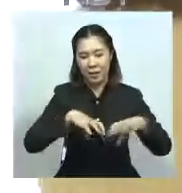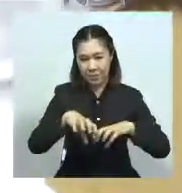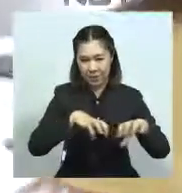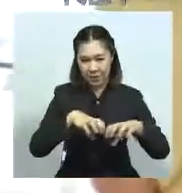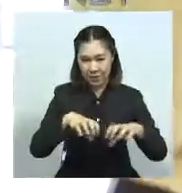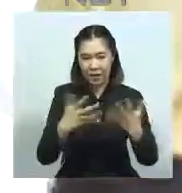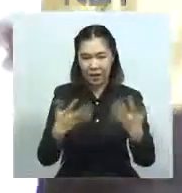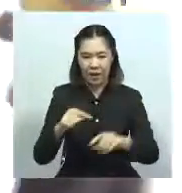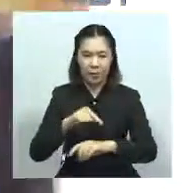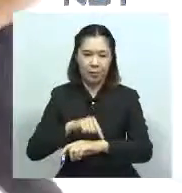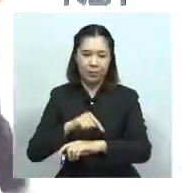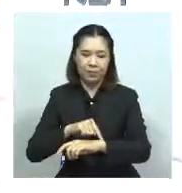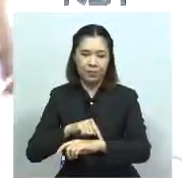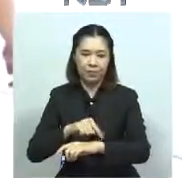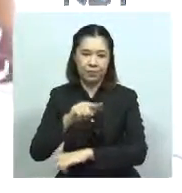จากนั้นในเวลา